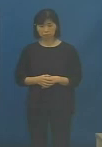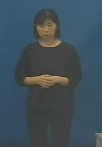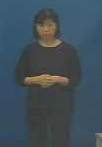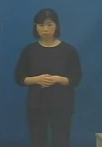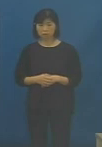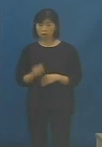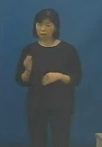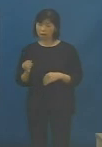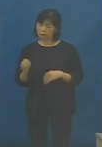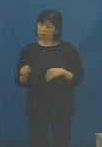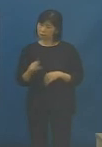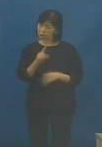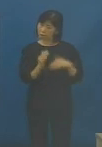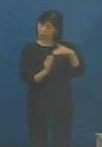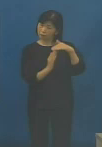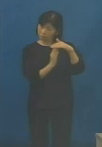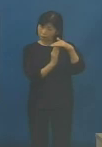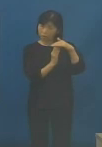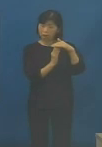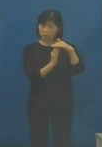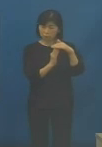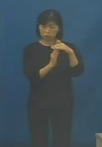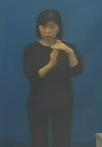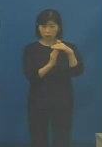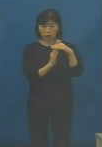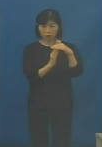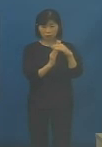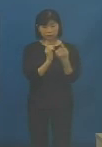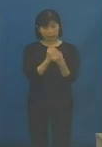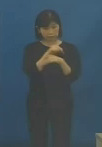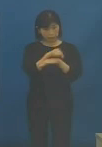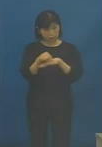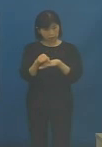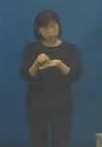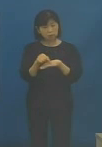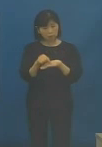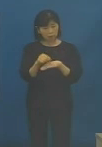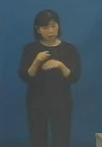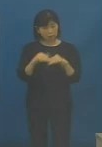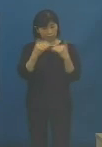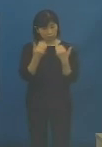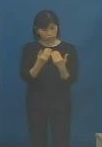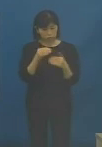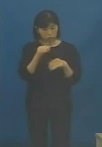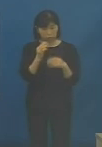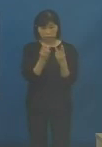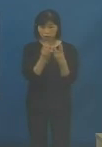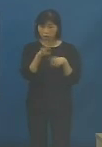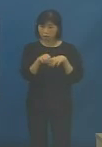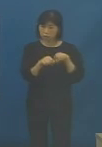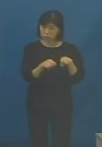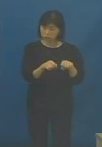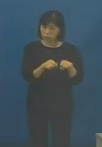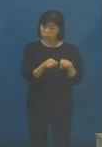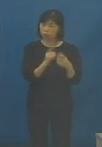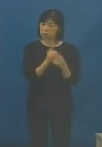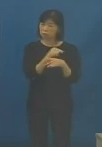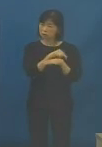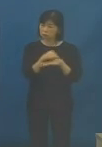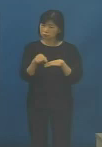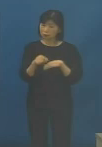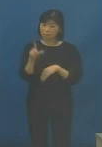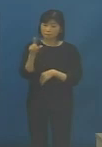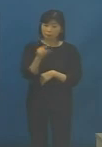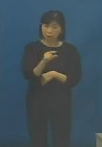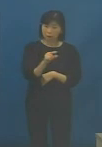対策として考えた全数把握の見直しっていうのは、この感染者数が落ち着いてからもずっと継続していくことになるんでしょうか。 そ